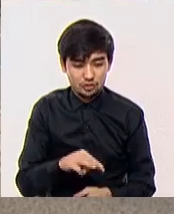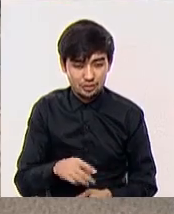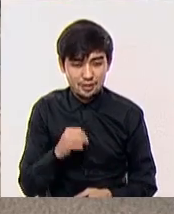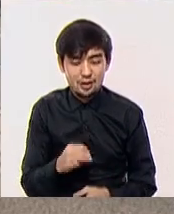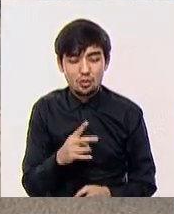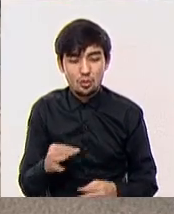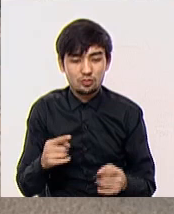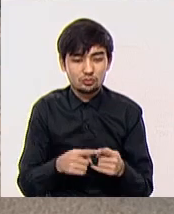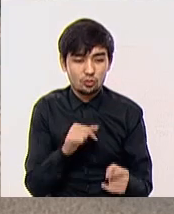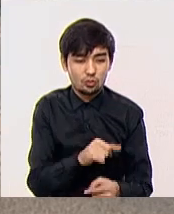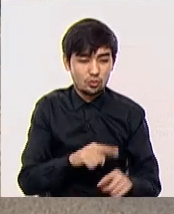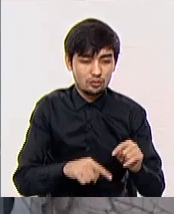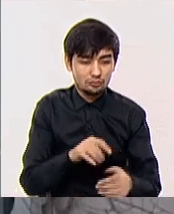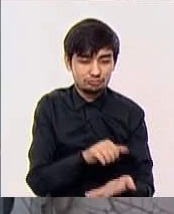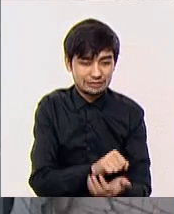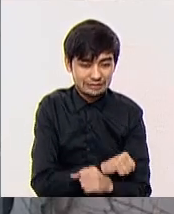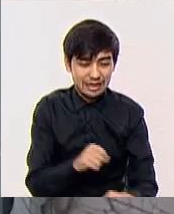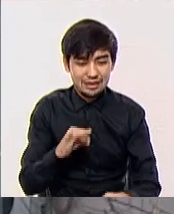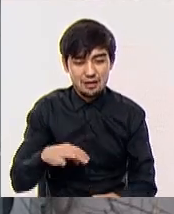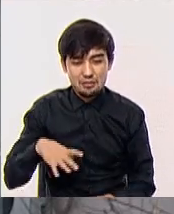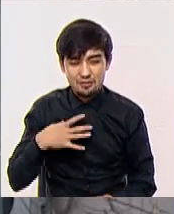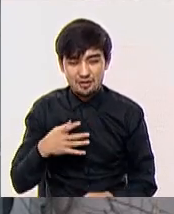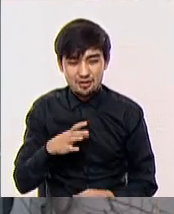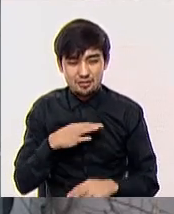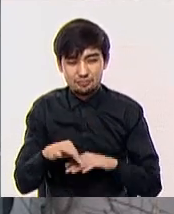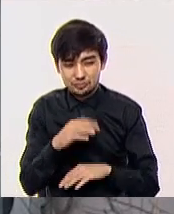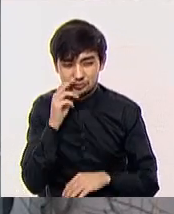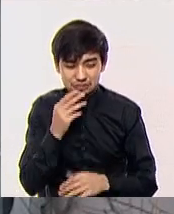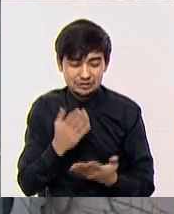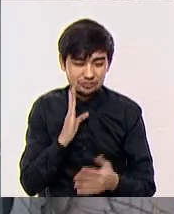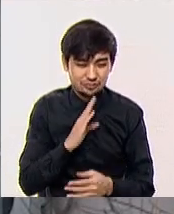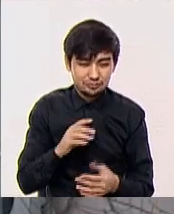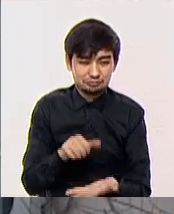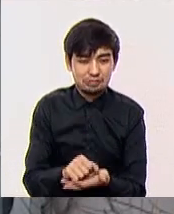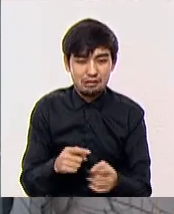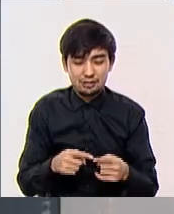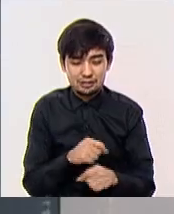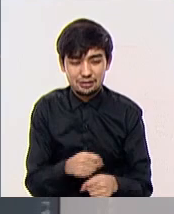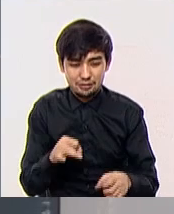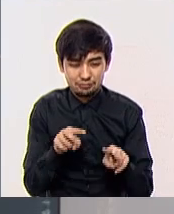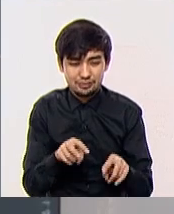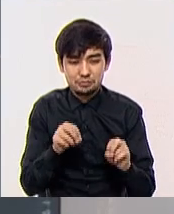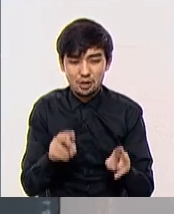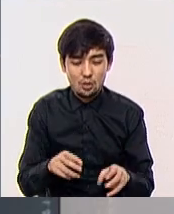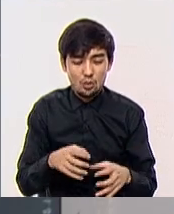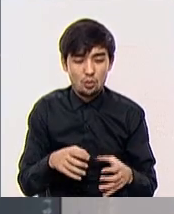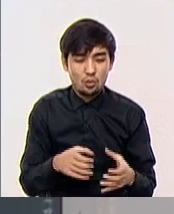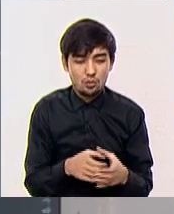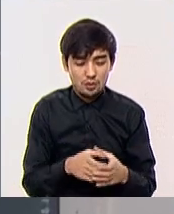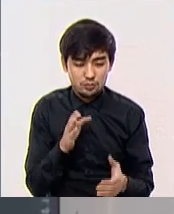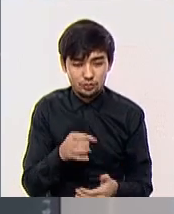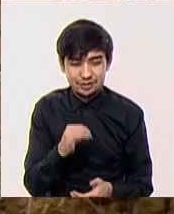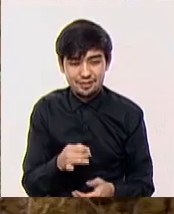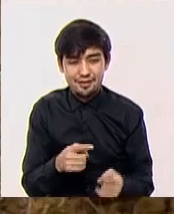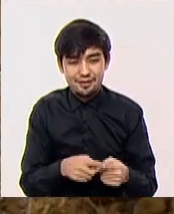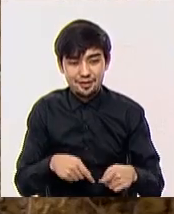нельзя снимать жилье у родственников и даже у бывших супругов, а также пересдавать его. За этим будут следить мониторинговые группы. Кроме того, у